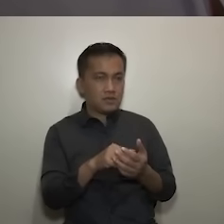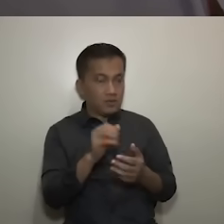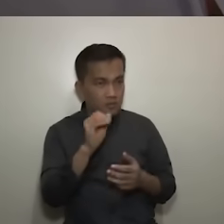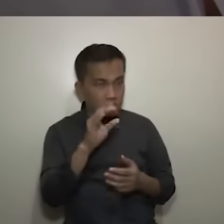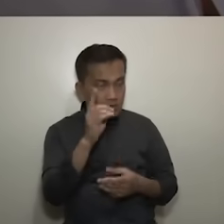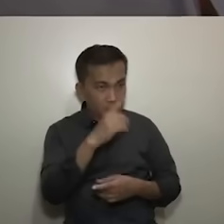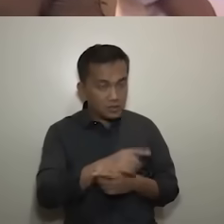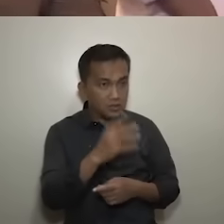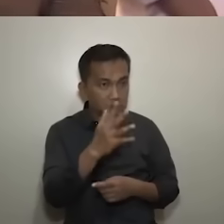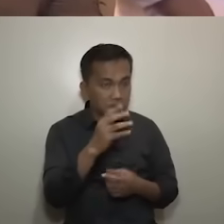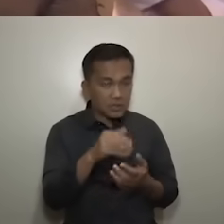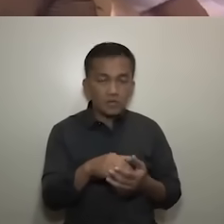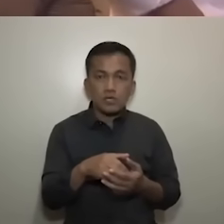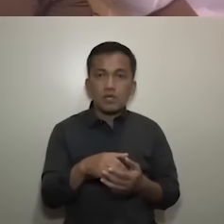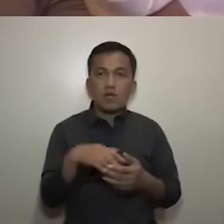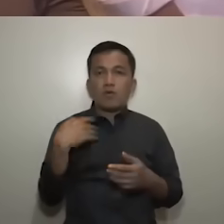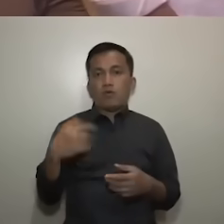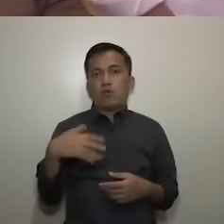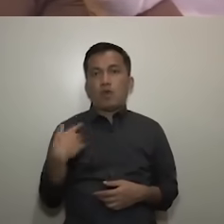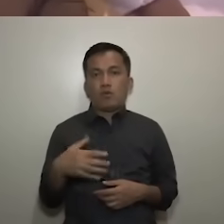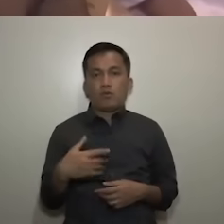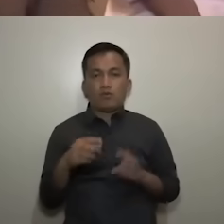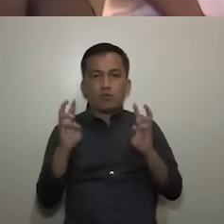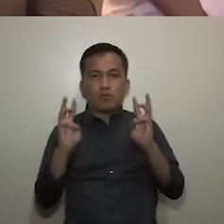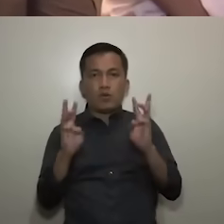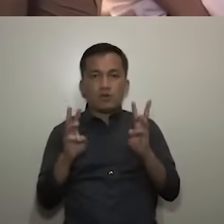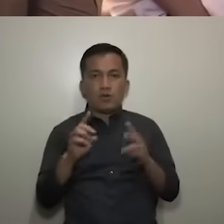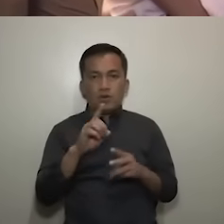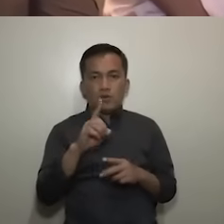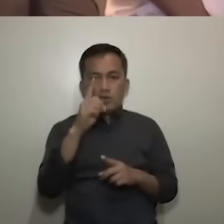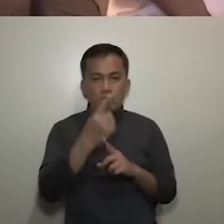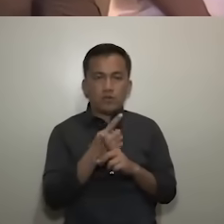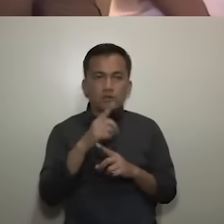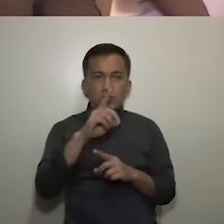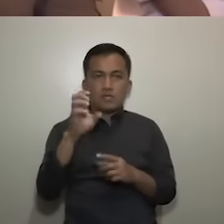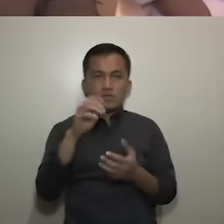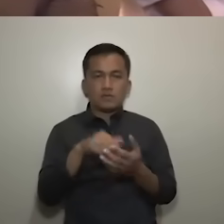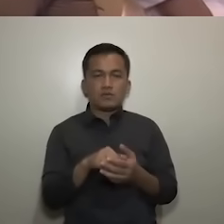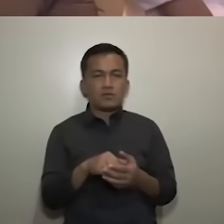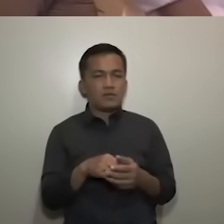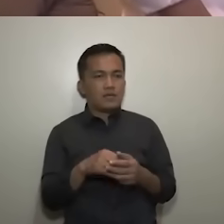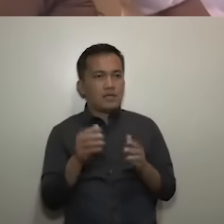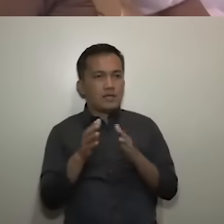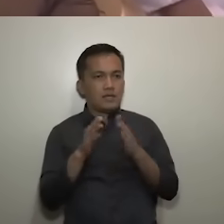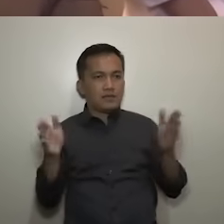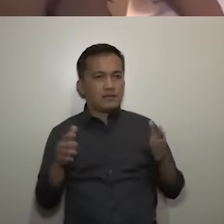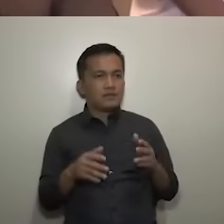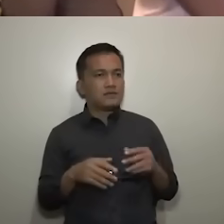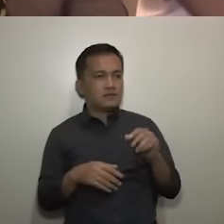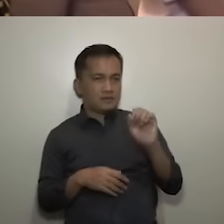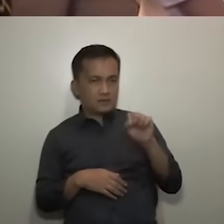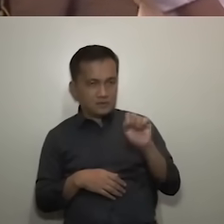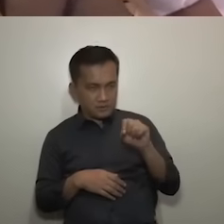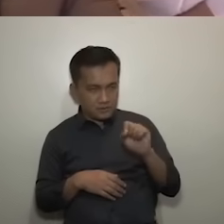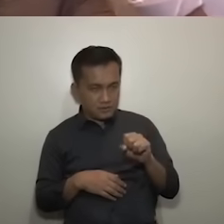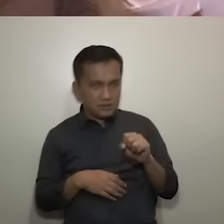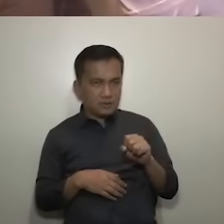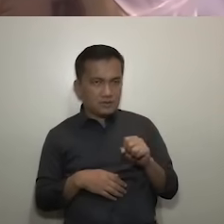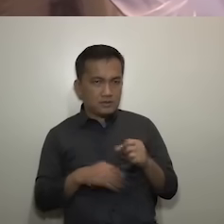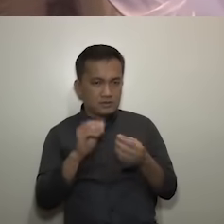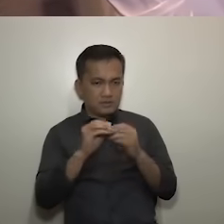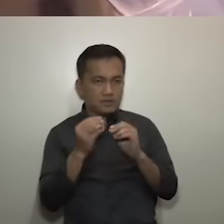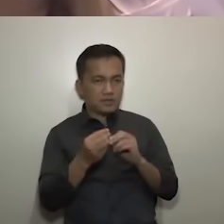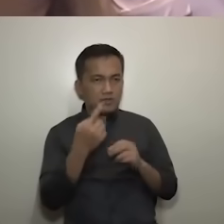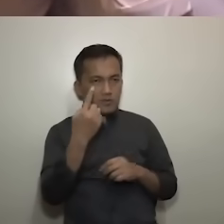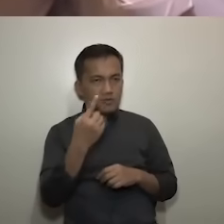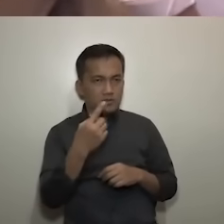days, 50,000? Wow. So sa isang buwan, 100,000? Opo. Ang laki. Opo, ganun po ako kumita po. Nag-number one